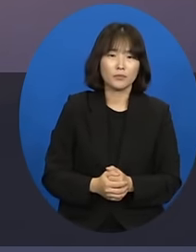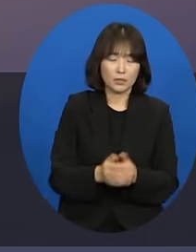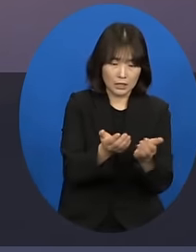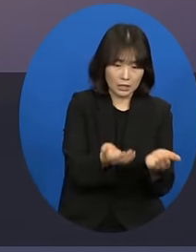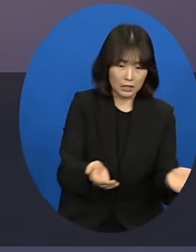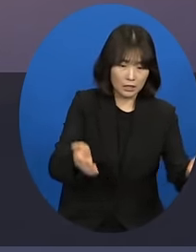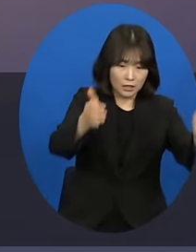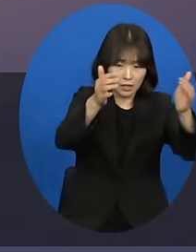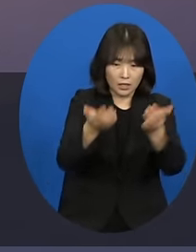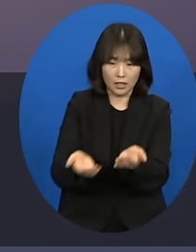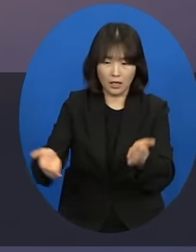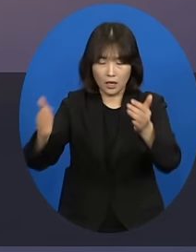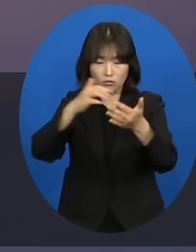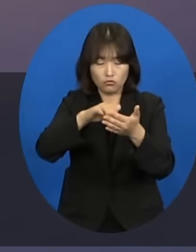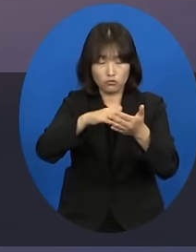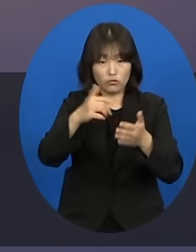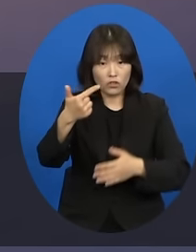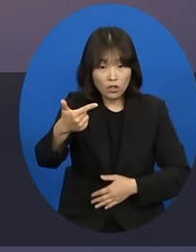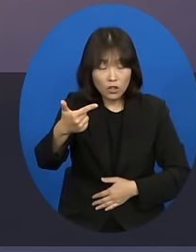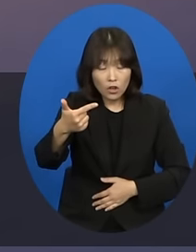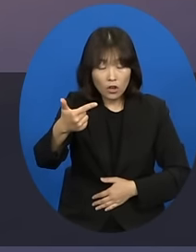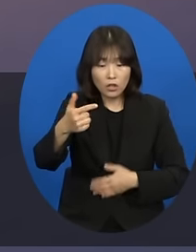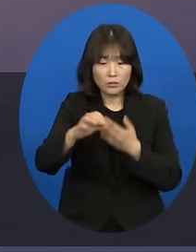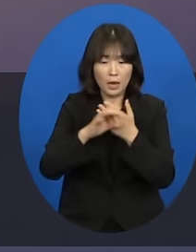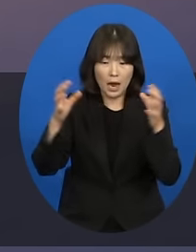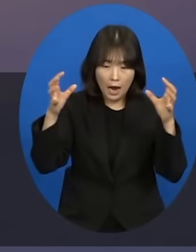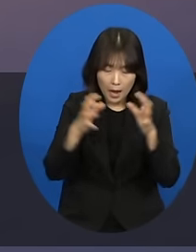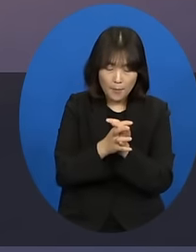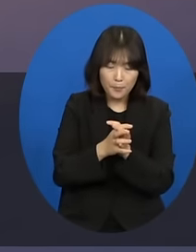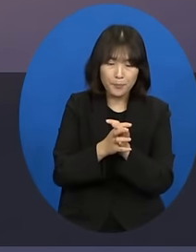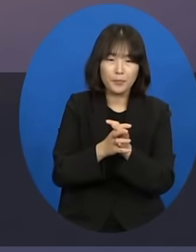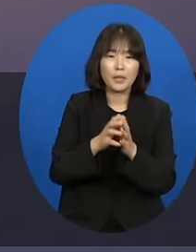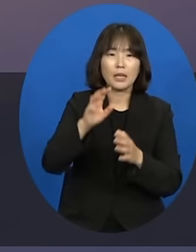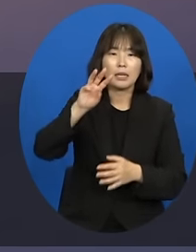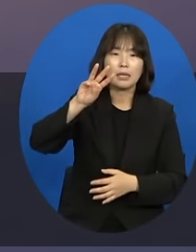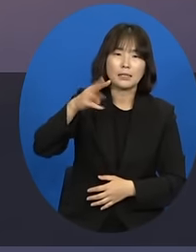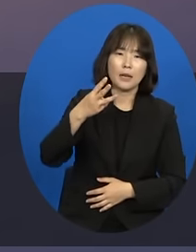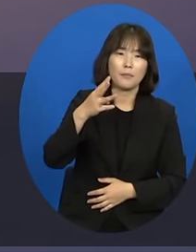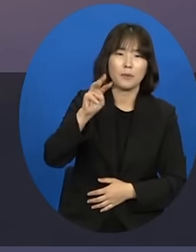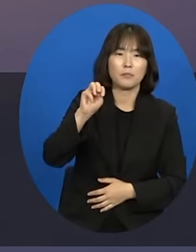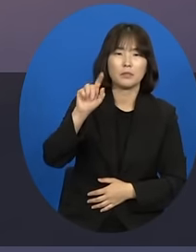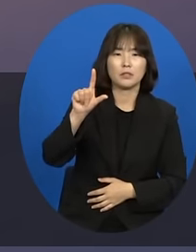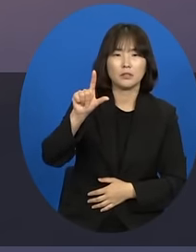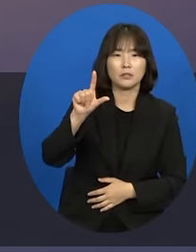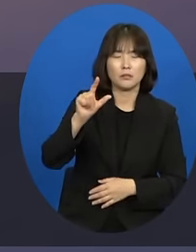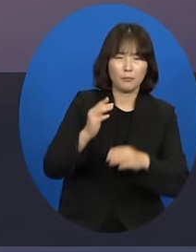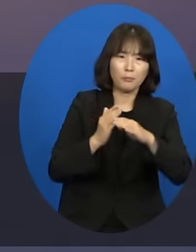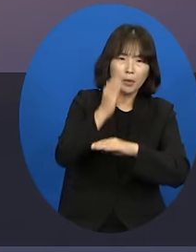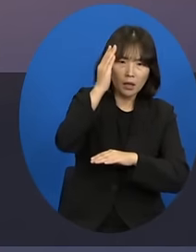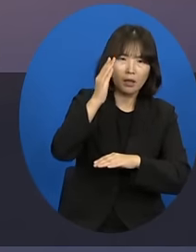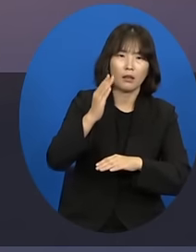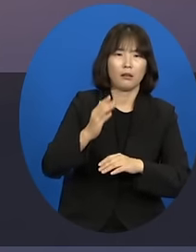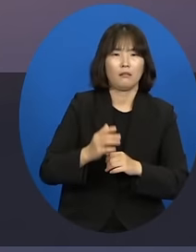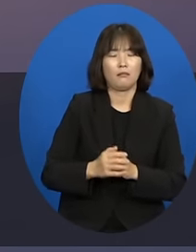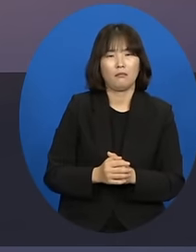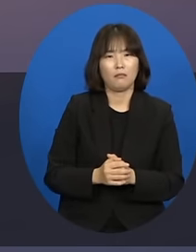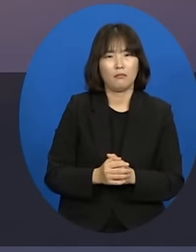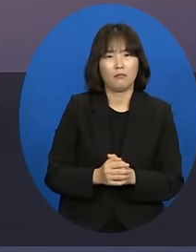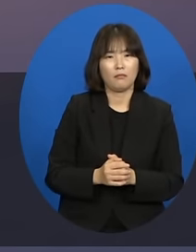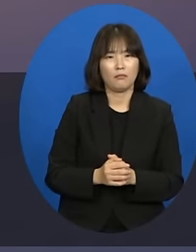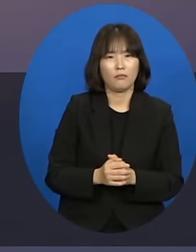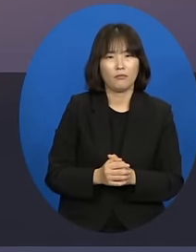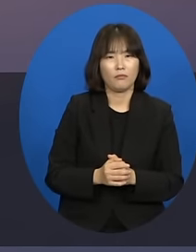300리터가 넘어요. 거의 그 당시에 뭐 수도꼭지가 있었던 것도 아니고 그 물을 길어다가 부었을 거 아닙니까?